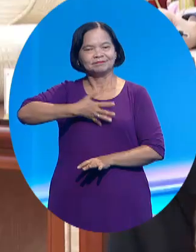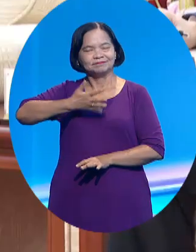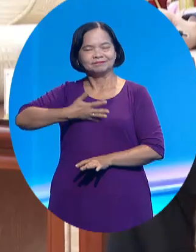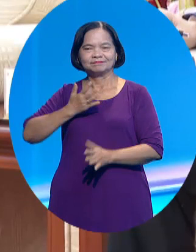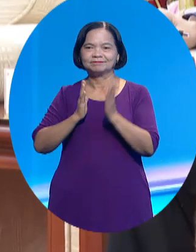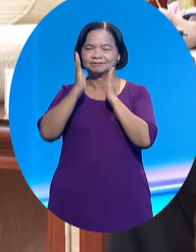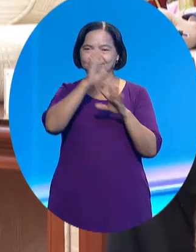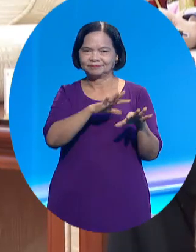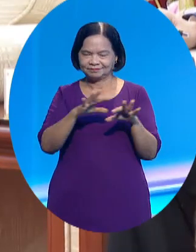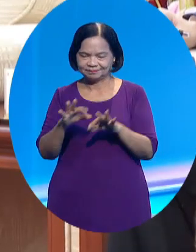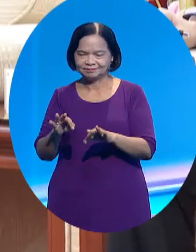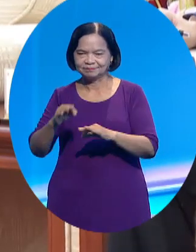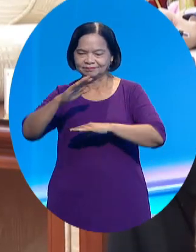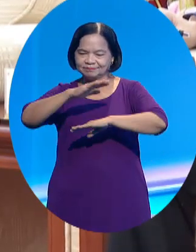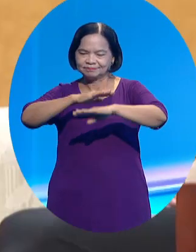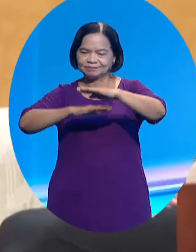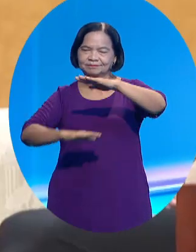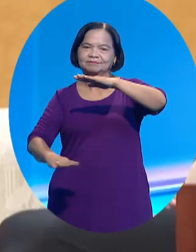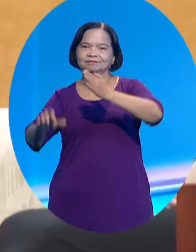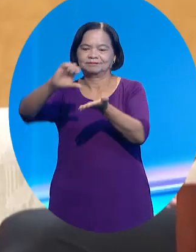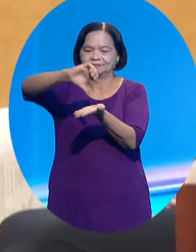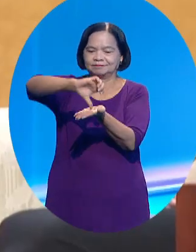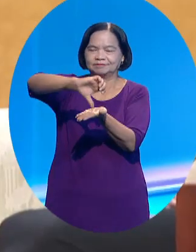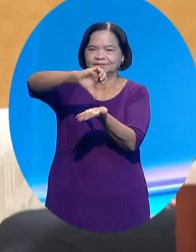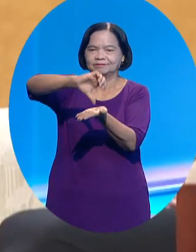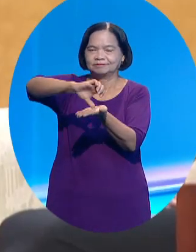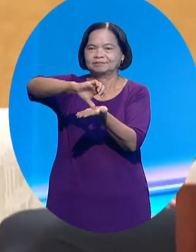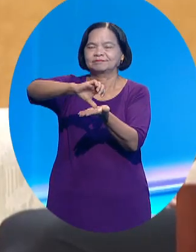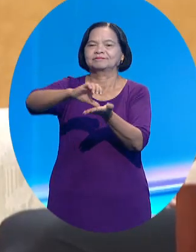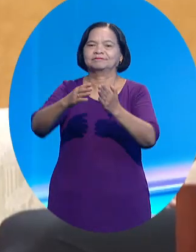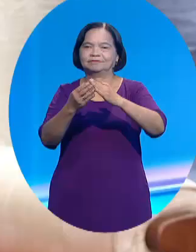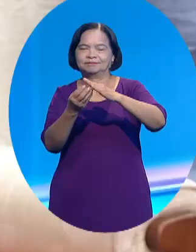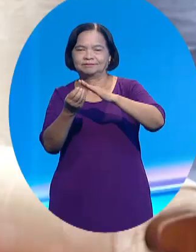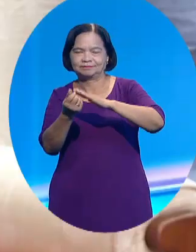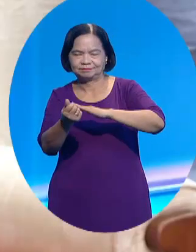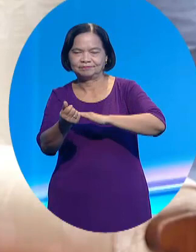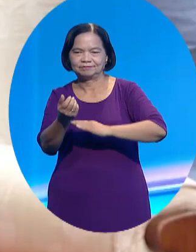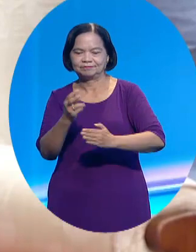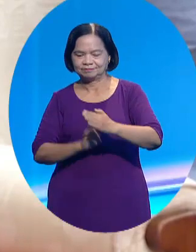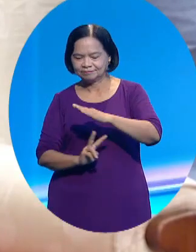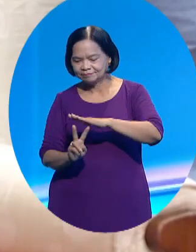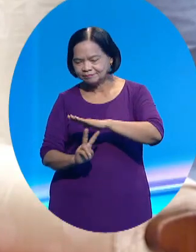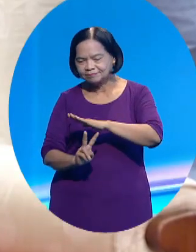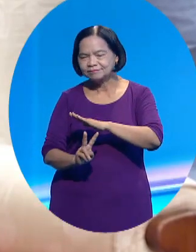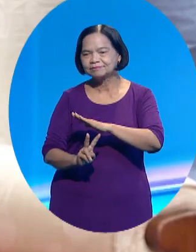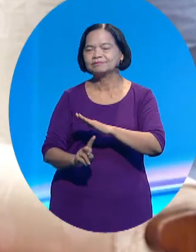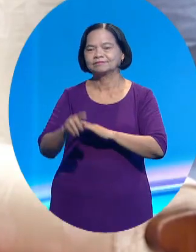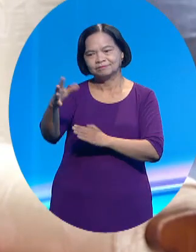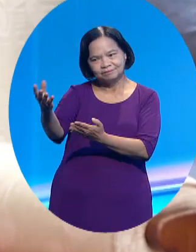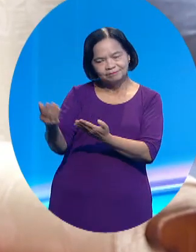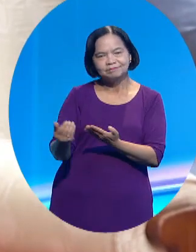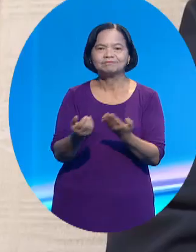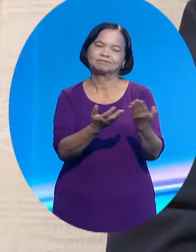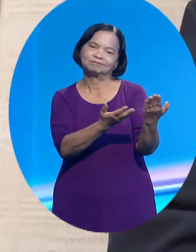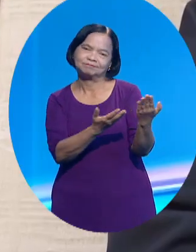đang tập trung xây dựng đề án xây dựng trung tâm tài chính quốc tế tại thành phố Hồ Chí Minh nhằm tạo ra thị trường vốn linh hoạt uyển chuyển để thu hút các